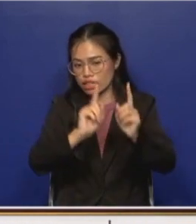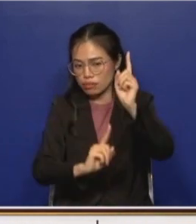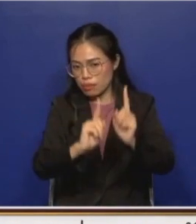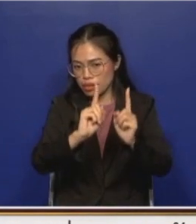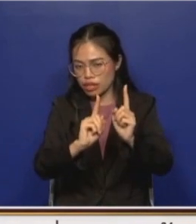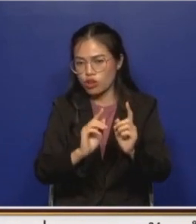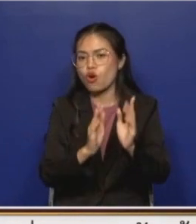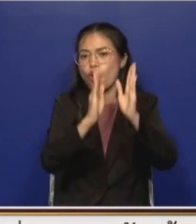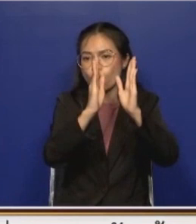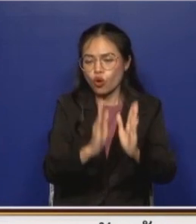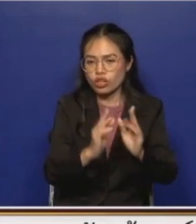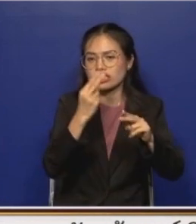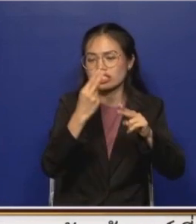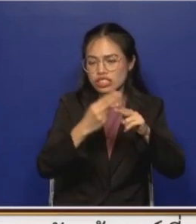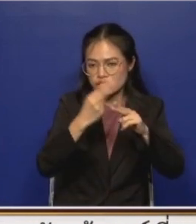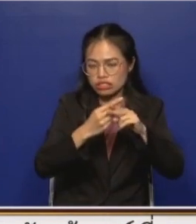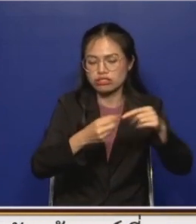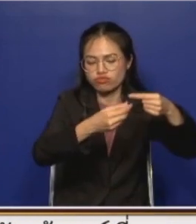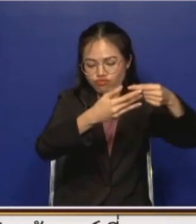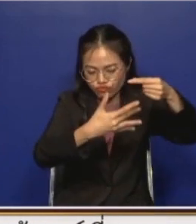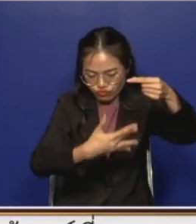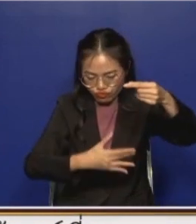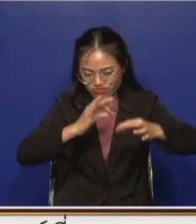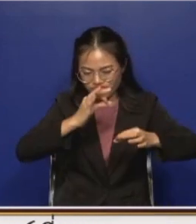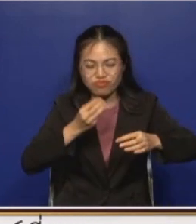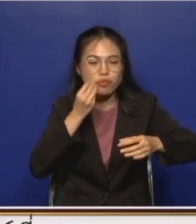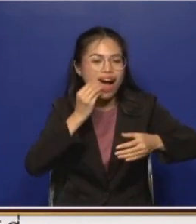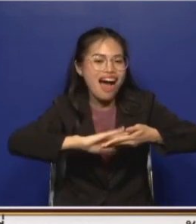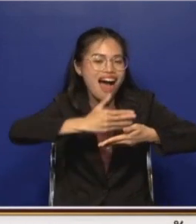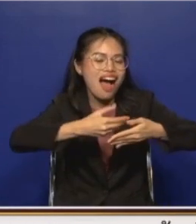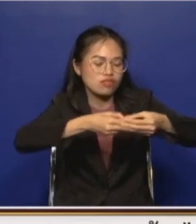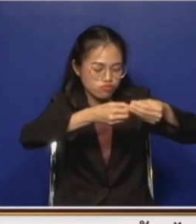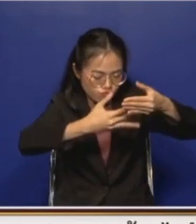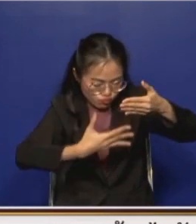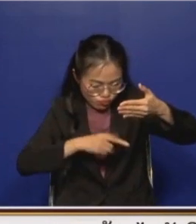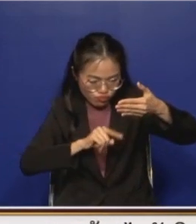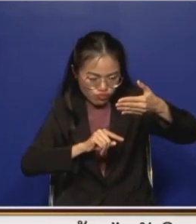ต่อครอบครัวฮะเราไม่ต้องไปพูดตรงนั้นสรุปแล้วเขาได้เงิน90,000 กว่าบาทฮะ